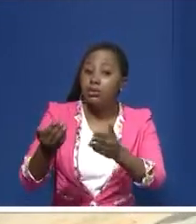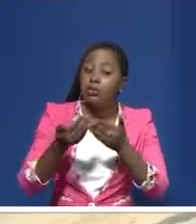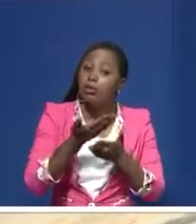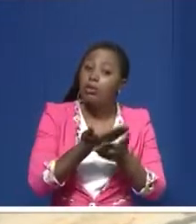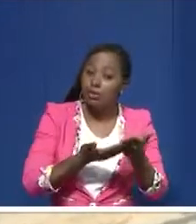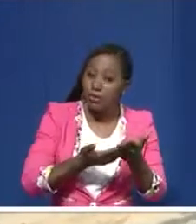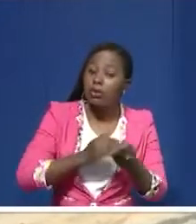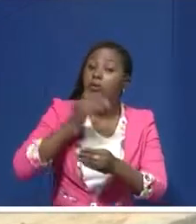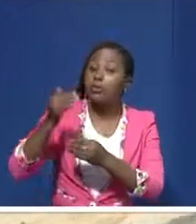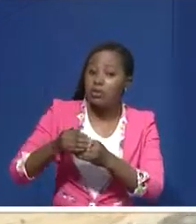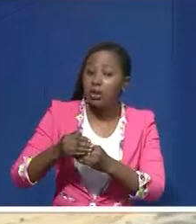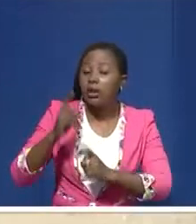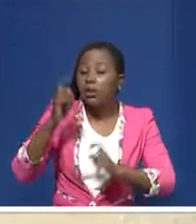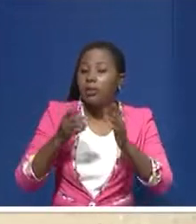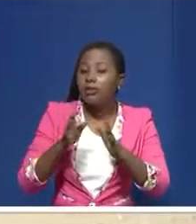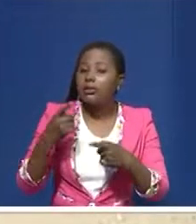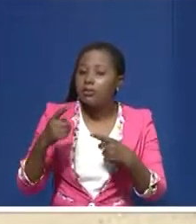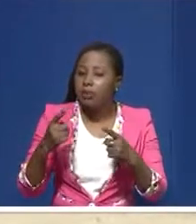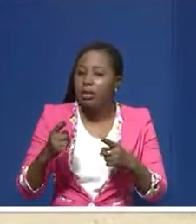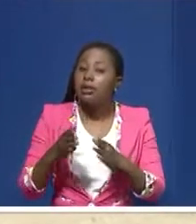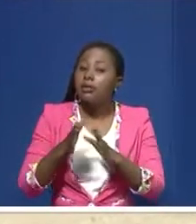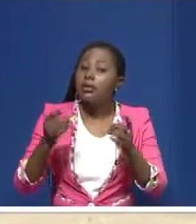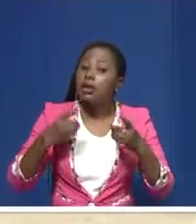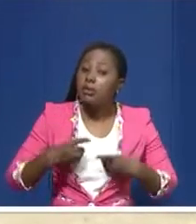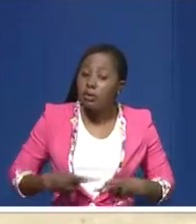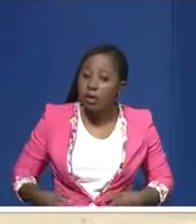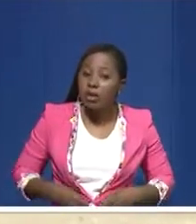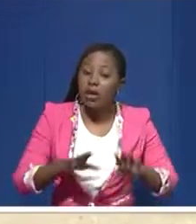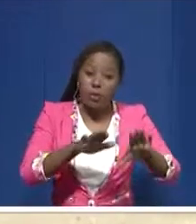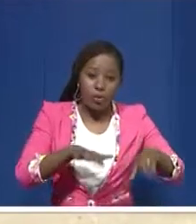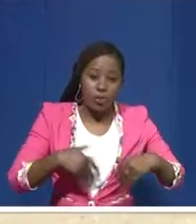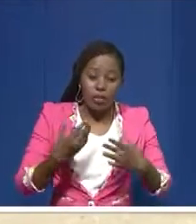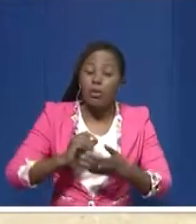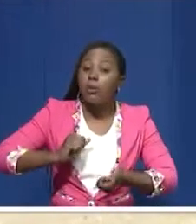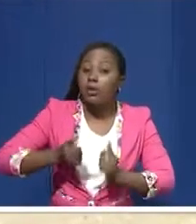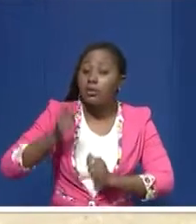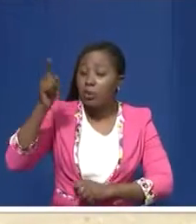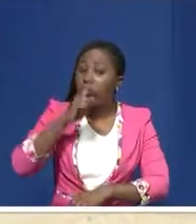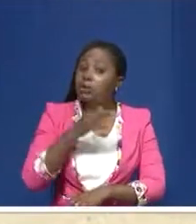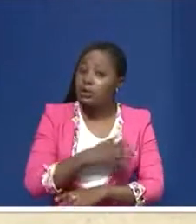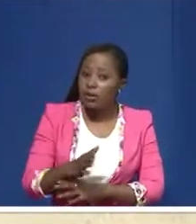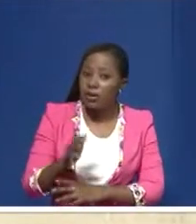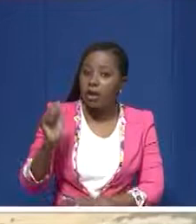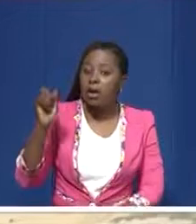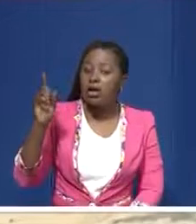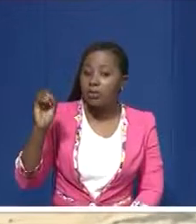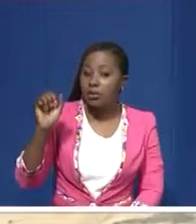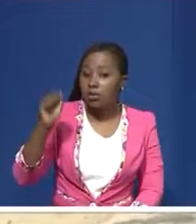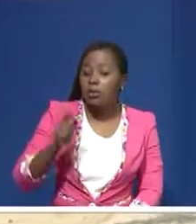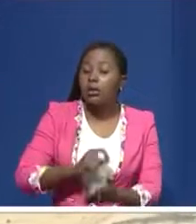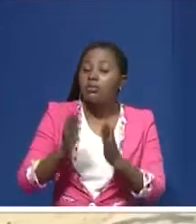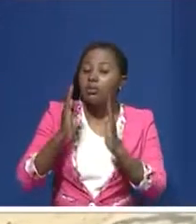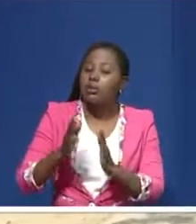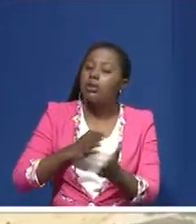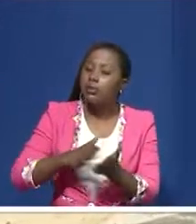kurejesha fomu za kugombea nafasi mbalimbali, nafasi ya udiwani, ubunge pamoja na uwakilishi kule visiwani Zanzibar. Ado Shaibu ni katibu mkuu wa chama hiki